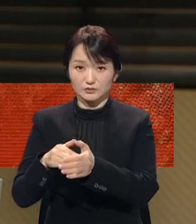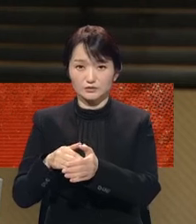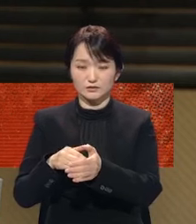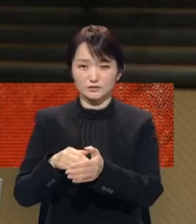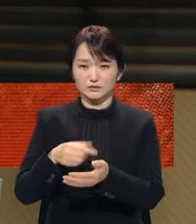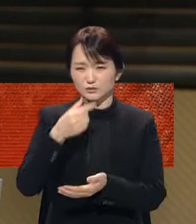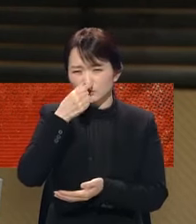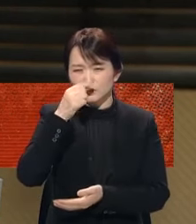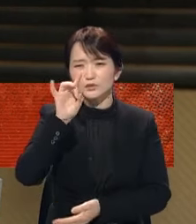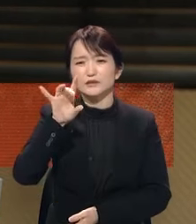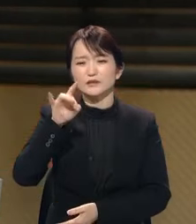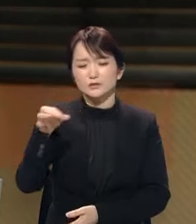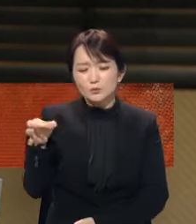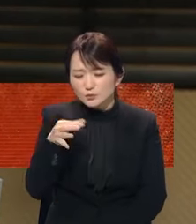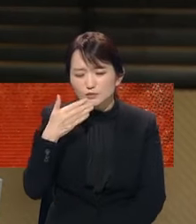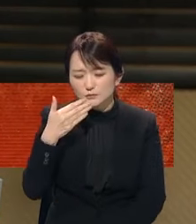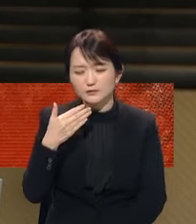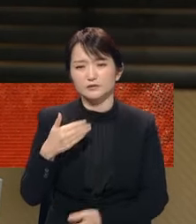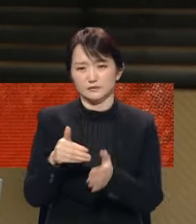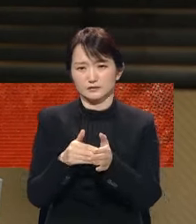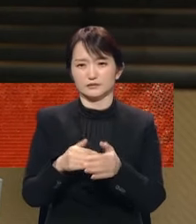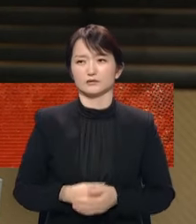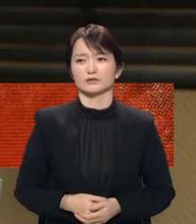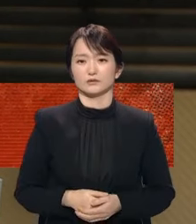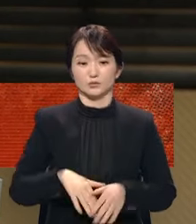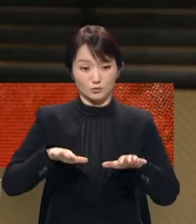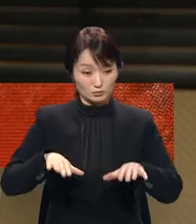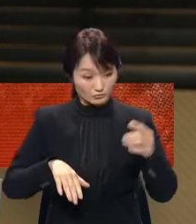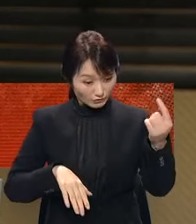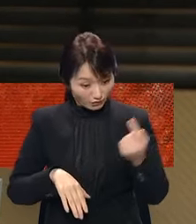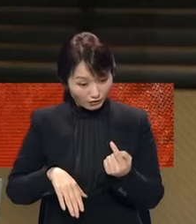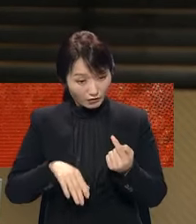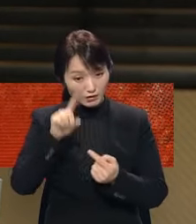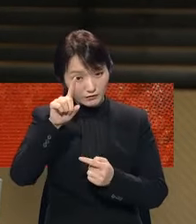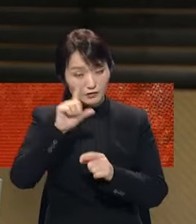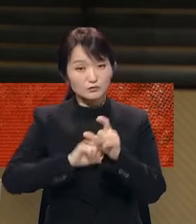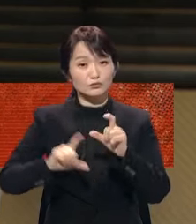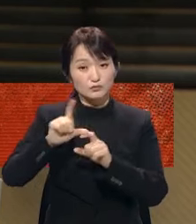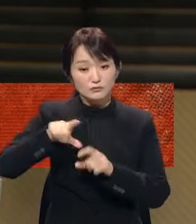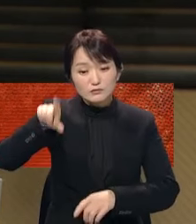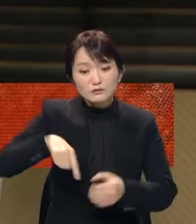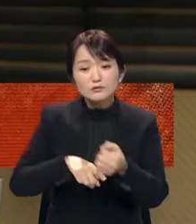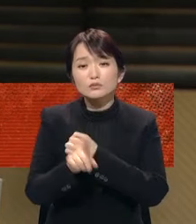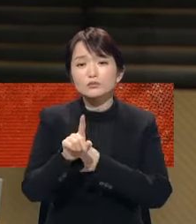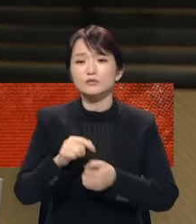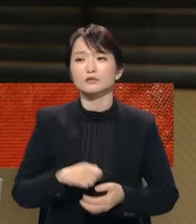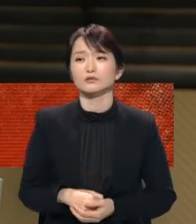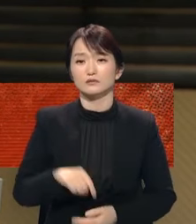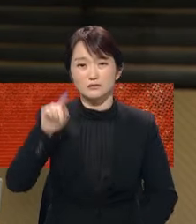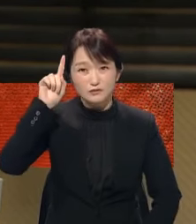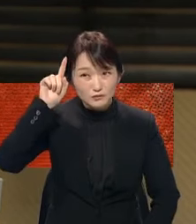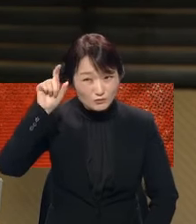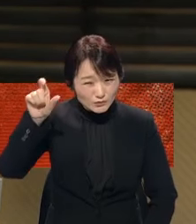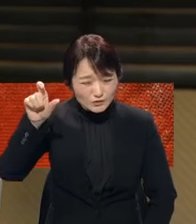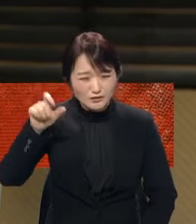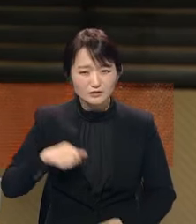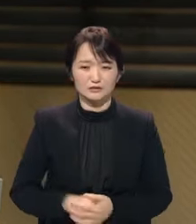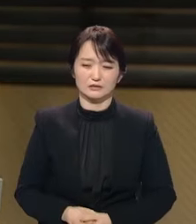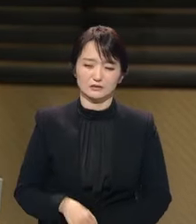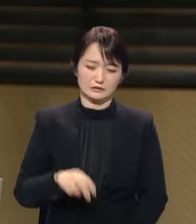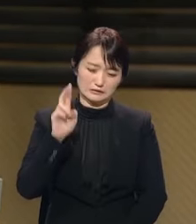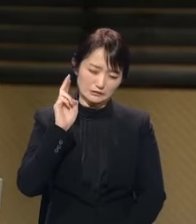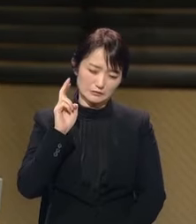겁니다. 그러니까 오늘 와서 한 병을 더 하니까 왜 한 병을 더 받아 덤태기 쉬우냐 이 얘기가 나오는 거죠. 보름 뒤에 오면 네. 아니, 설마 또